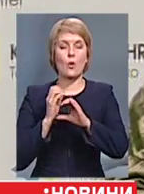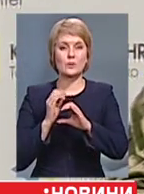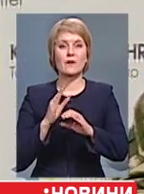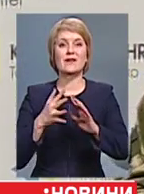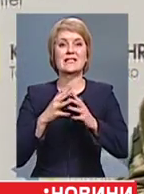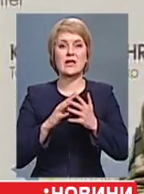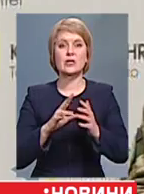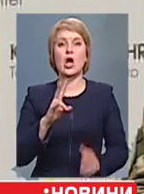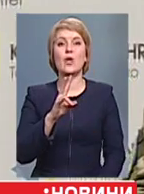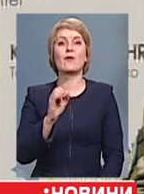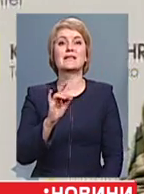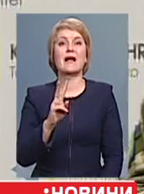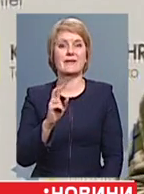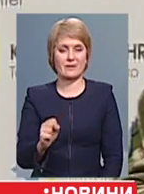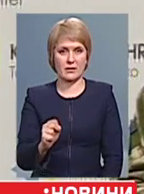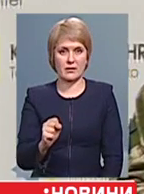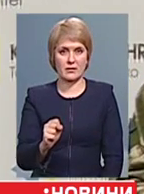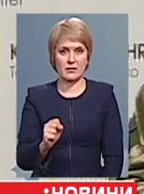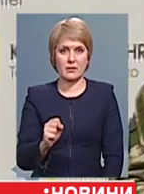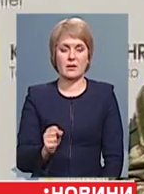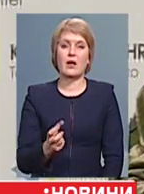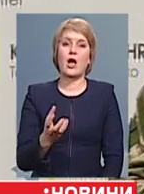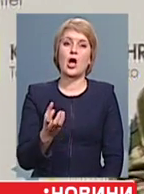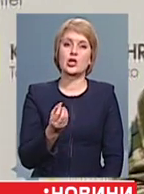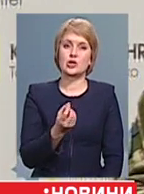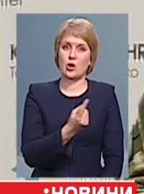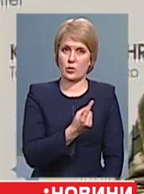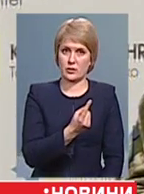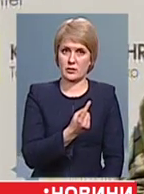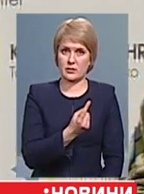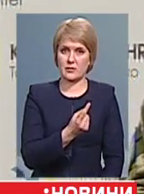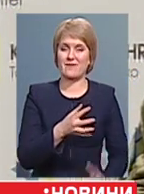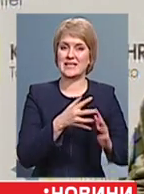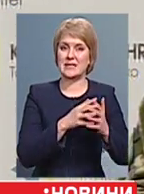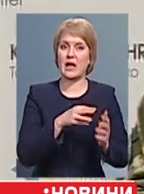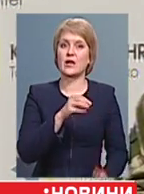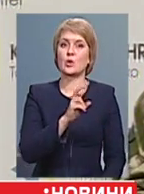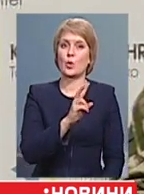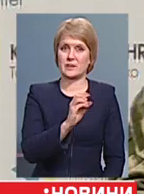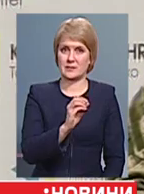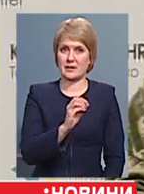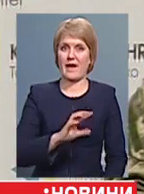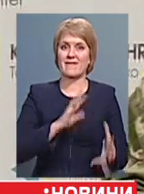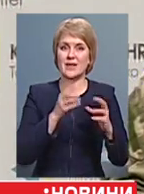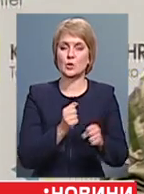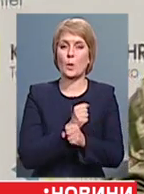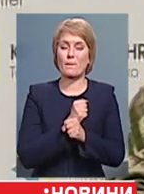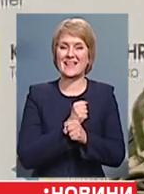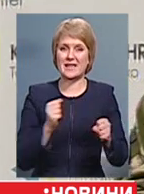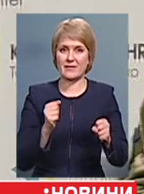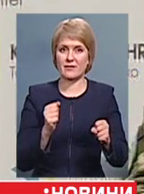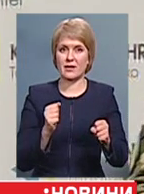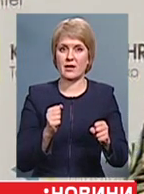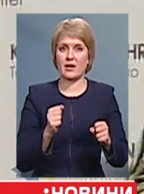селищі Новоолександрівка. І ще один у селищі Троїцьке внаслідок підриву